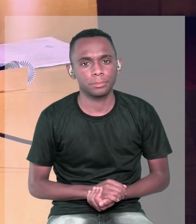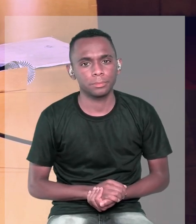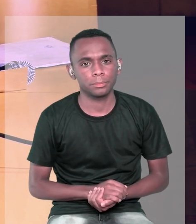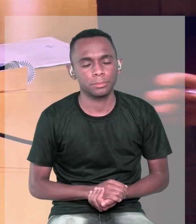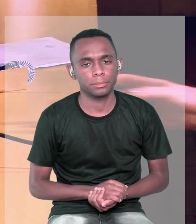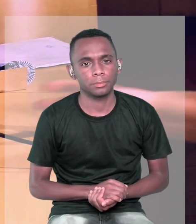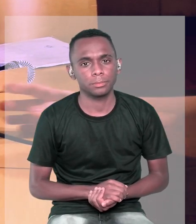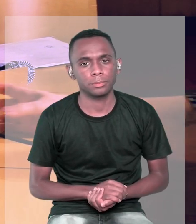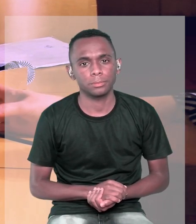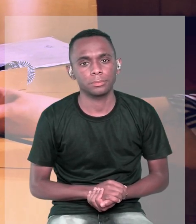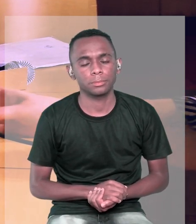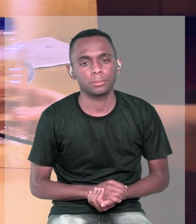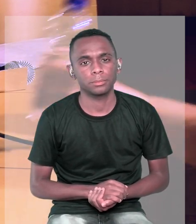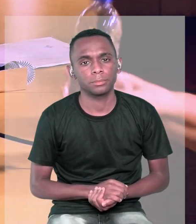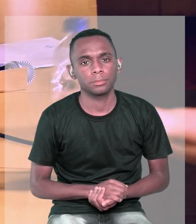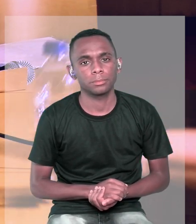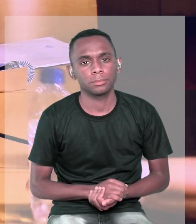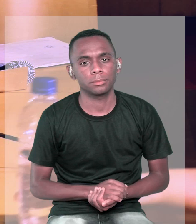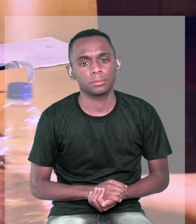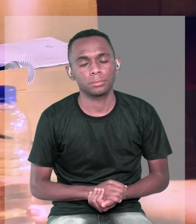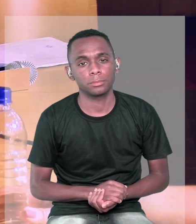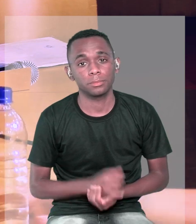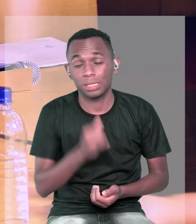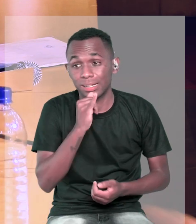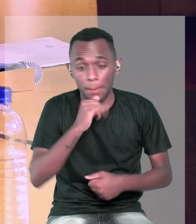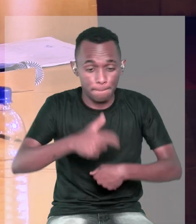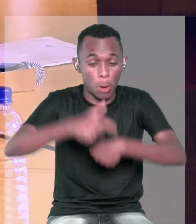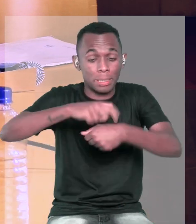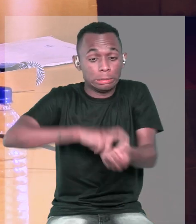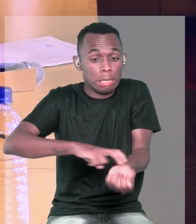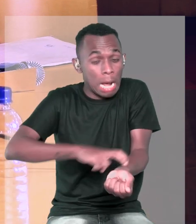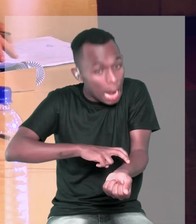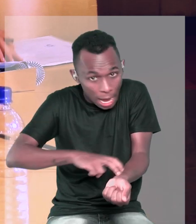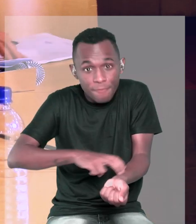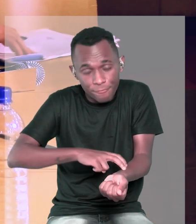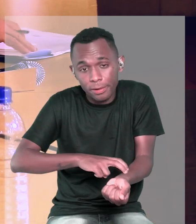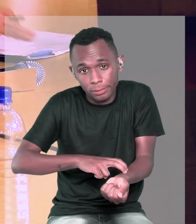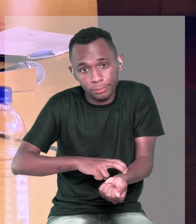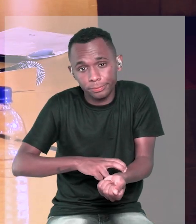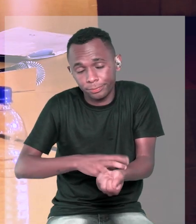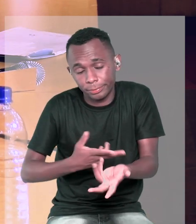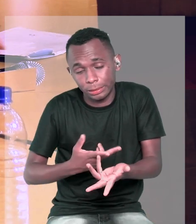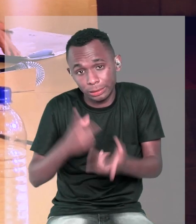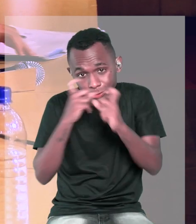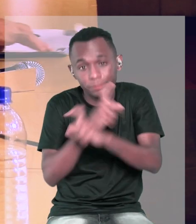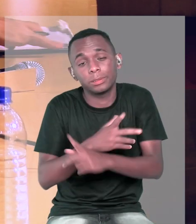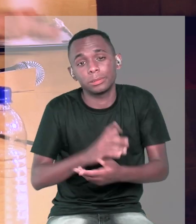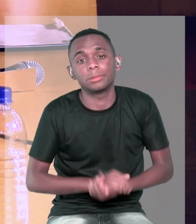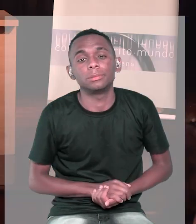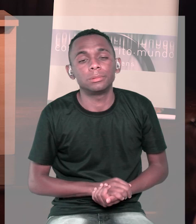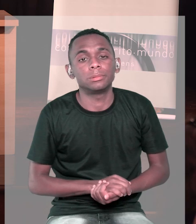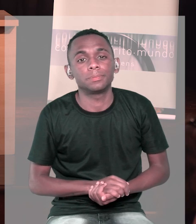que ça vous échappe. Quando você fica com raiva, evidentemente, tudo te escapa. Ça vous